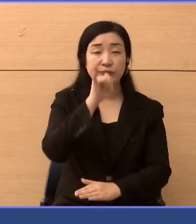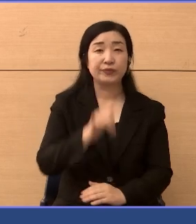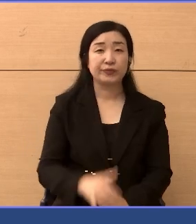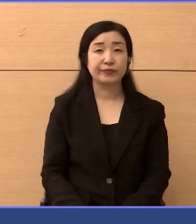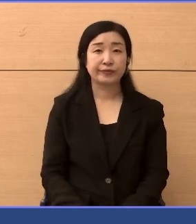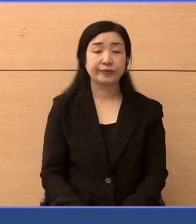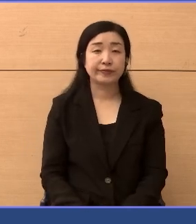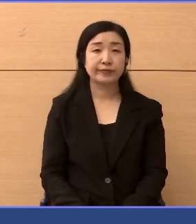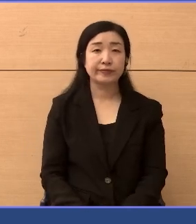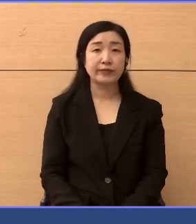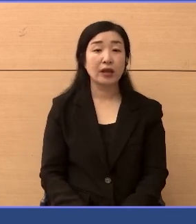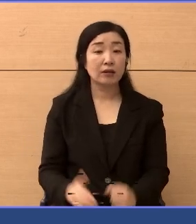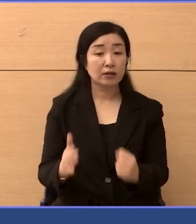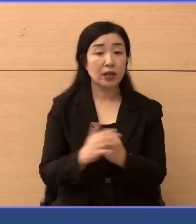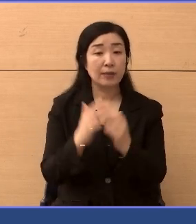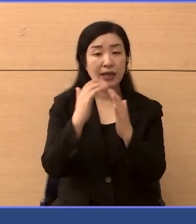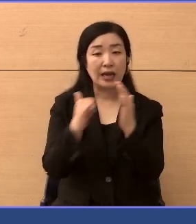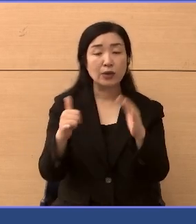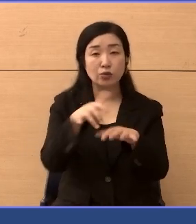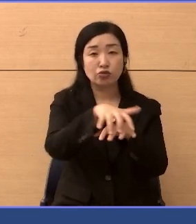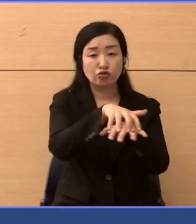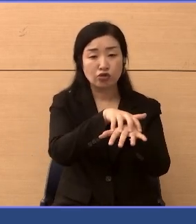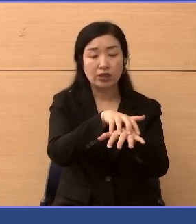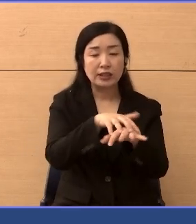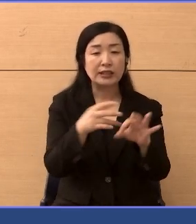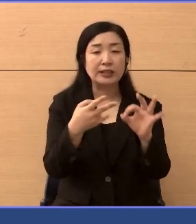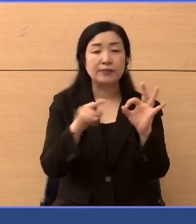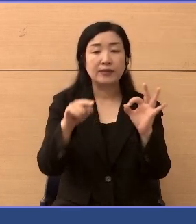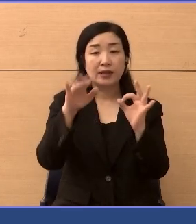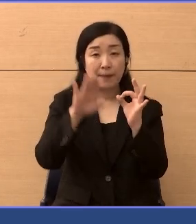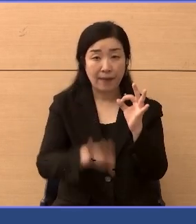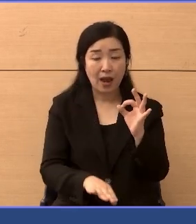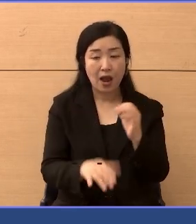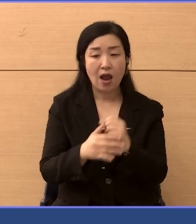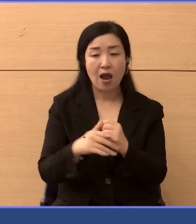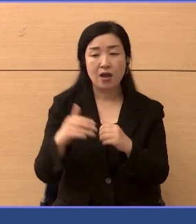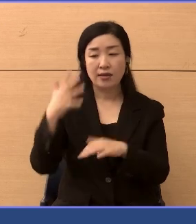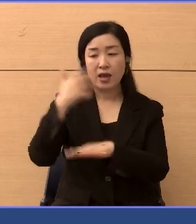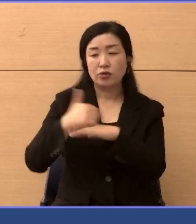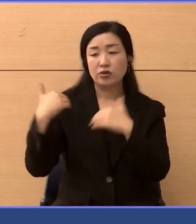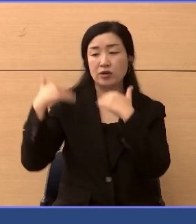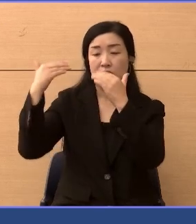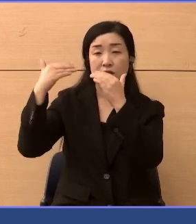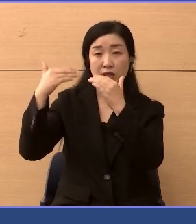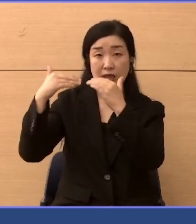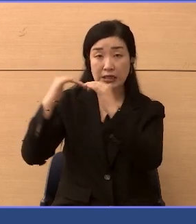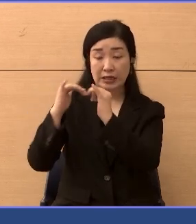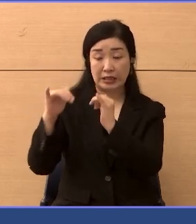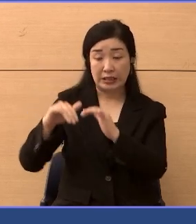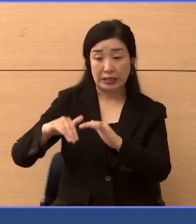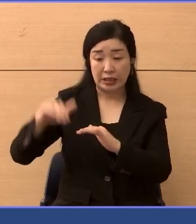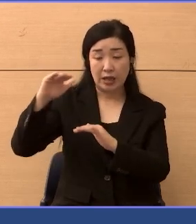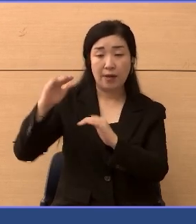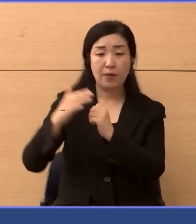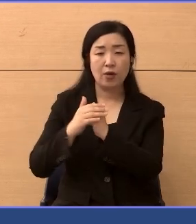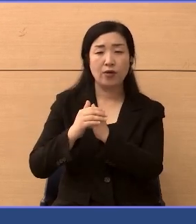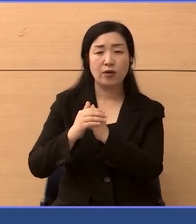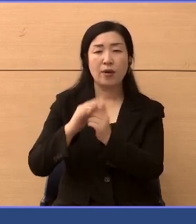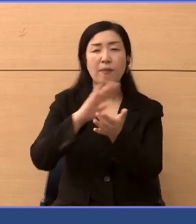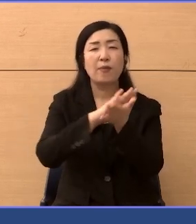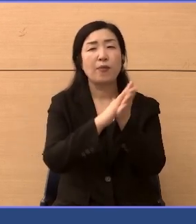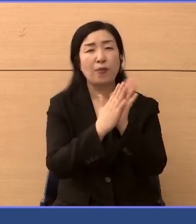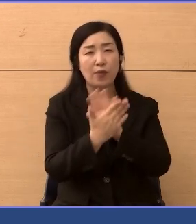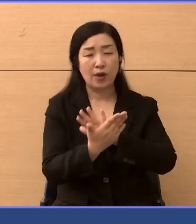것입니다. dramatically in the 그렇기 late 때문에 teenage 가족 and 구성이 early 10대 말 adult 내지는 years. 성인기 초기가 And 되면은 of course, 대대적으로 parents are 바뀌어 있을